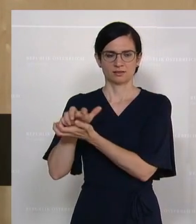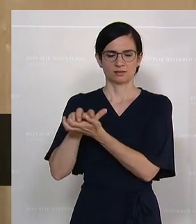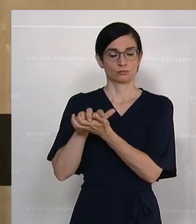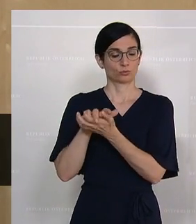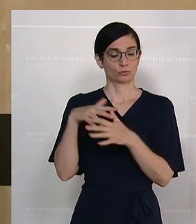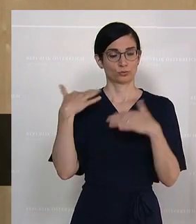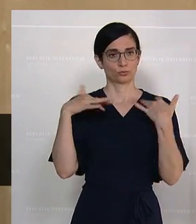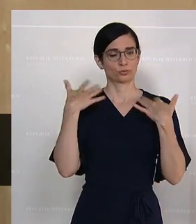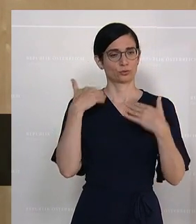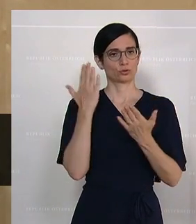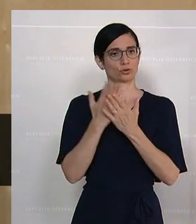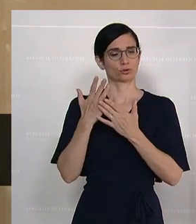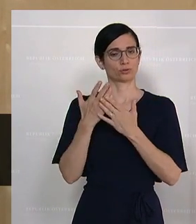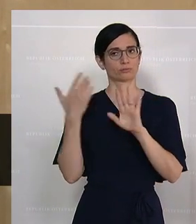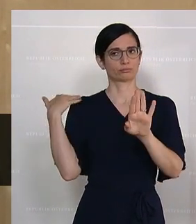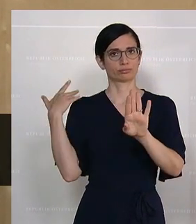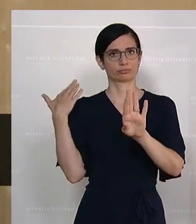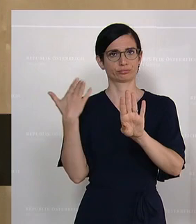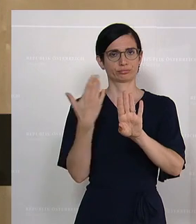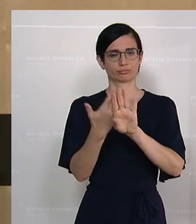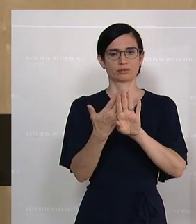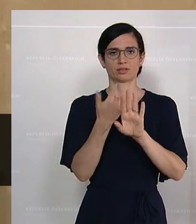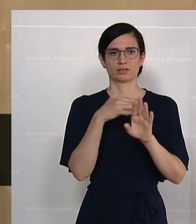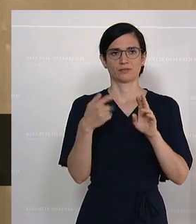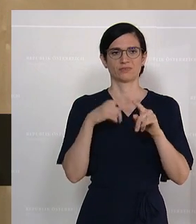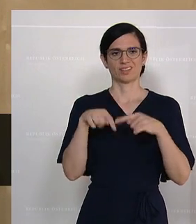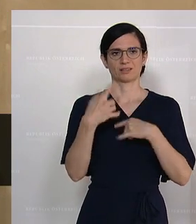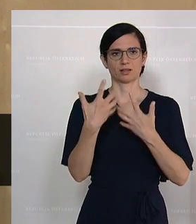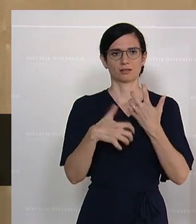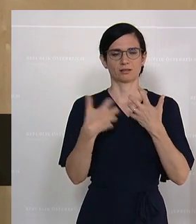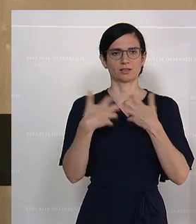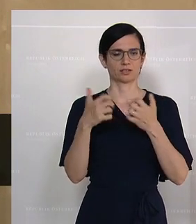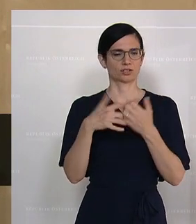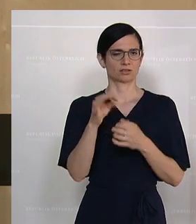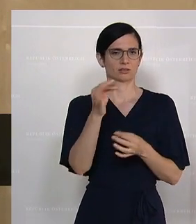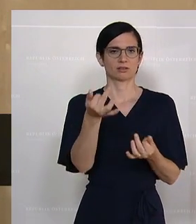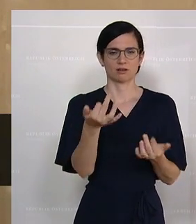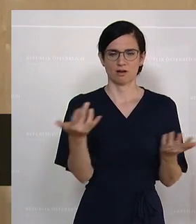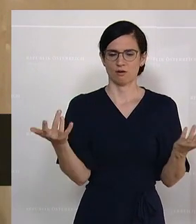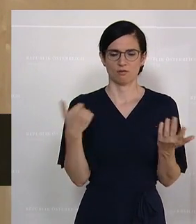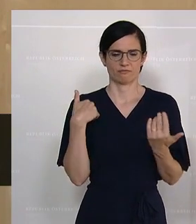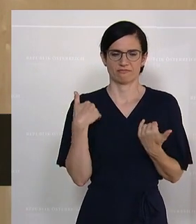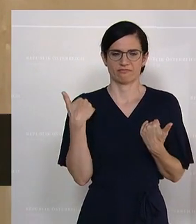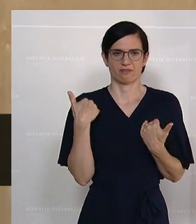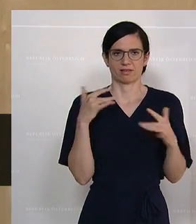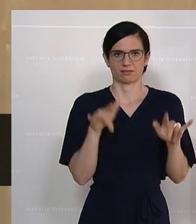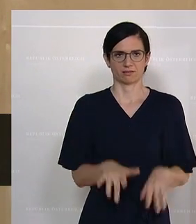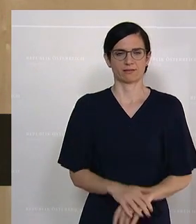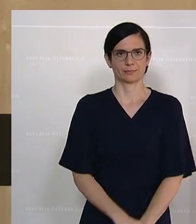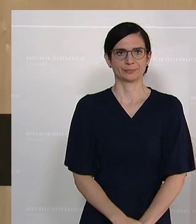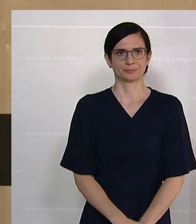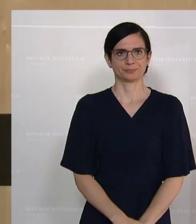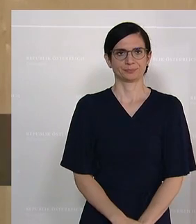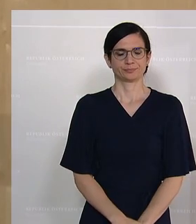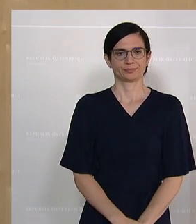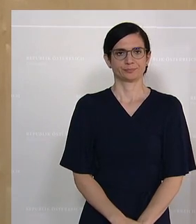schon lange jedenfalls in der nachkriegsgeschichte wahrscheinlich kaum jedenfalls lange nicht da gewesen sind und